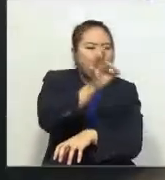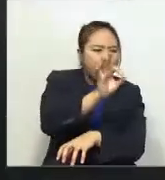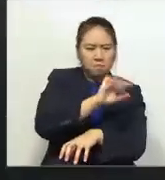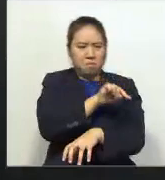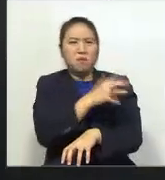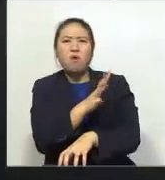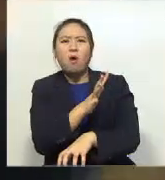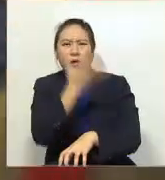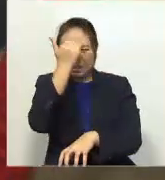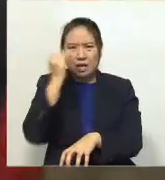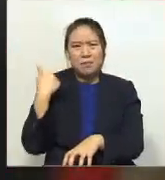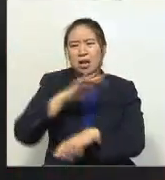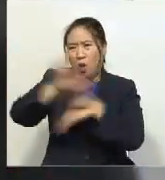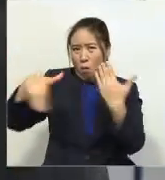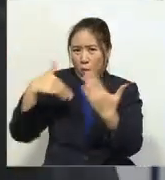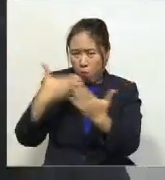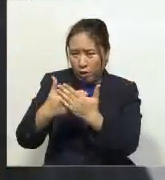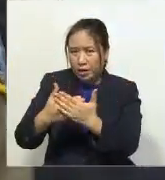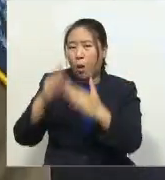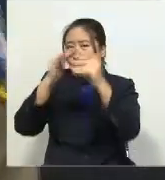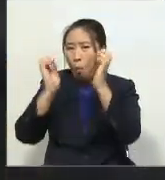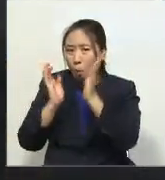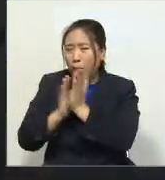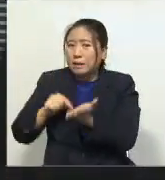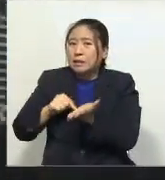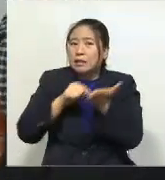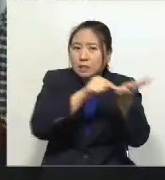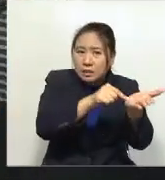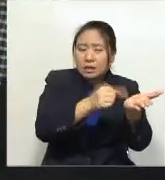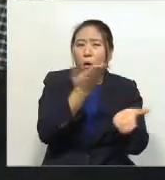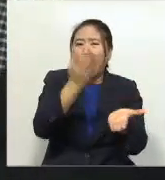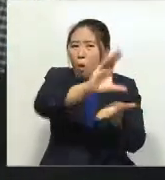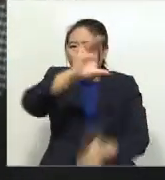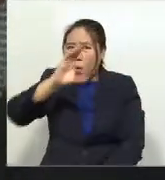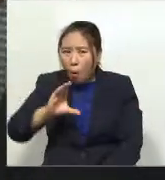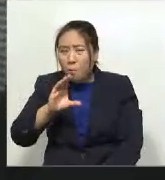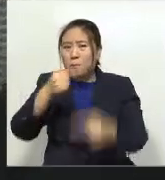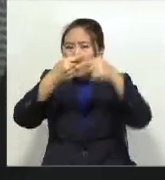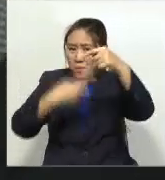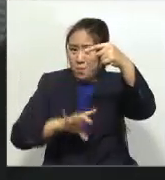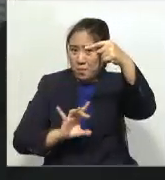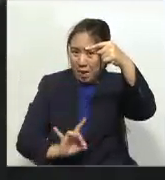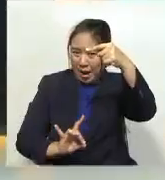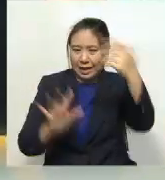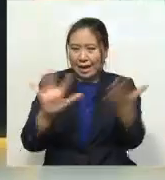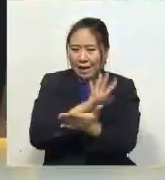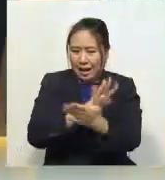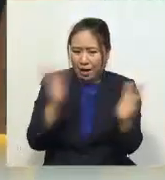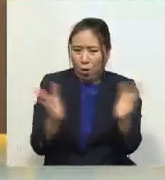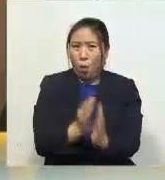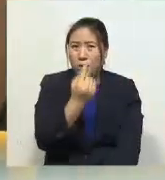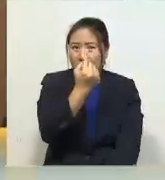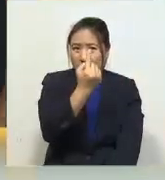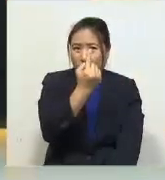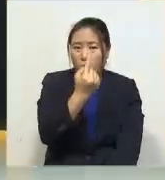ติธรรมมีวัดที่ยื่นของงบประมาณแล้วก็ได้รับการอนุมัติ8วัดอยู่ในเอกสารชุดเดียวกันซึ่งขณะนี้ทางทีมทนาย